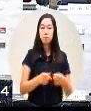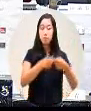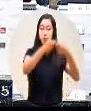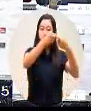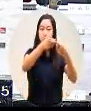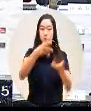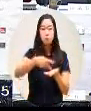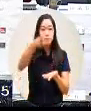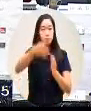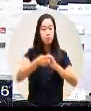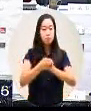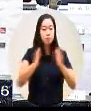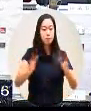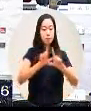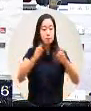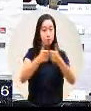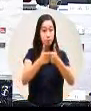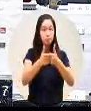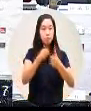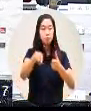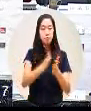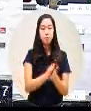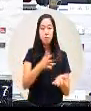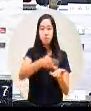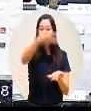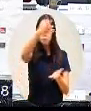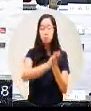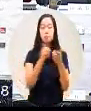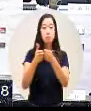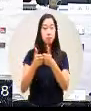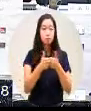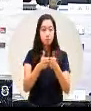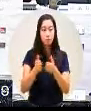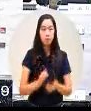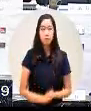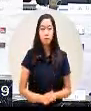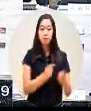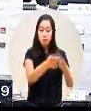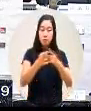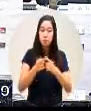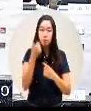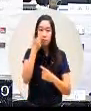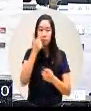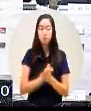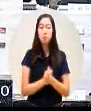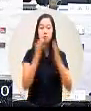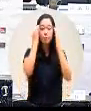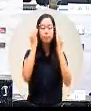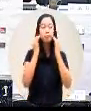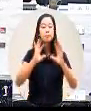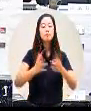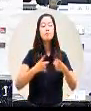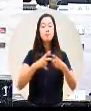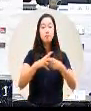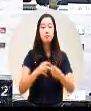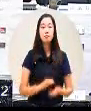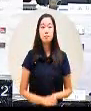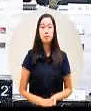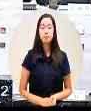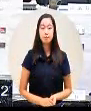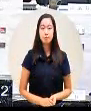第二次定期大会第八次会议吼、哦，啊，邀请南珠国小